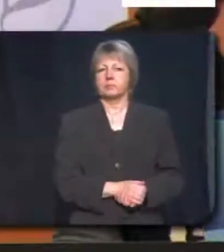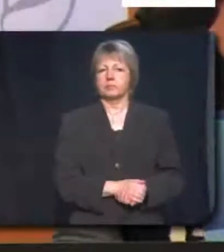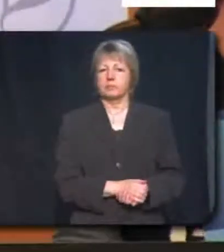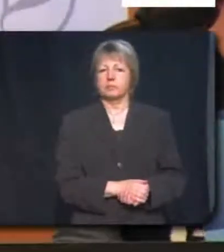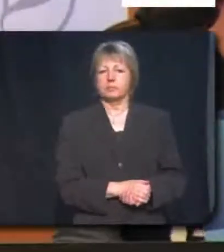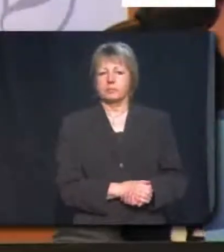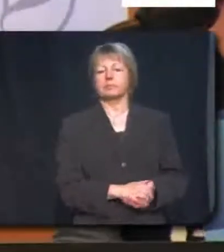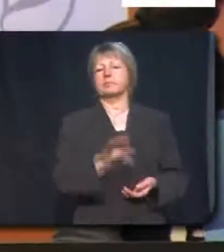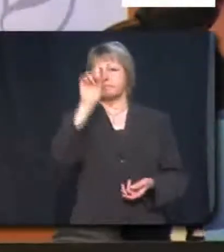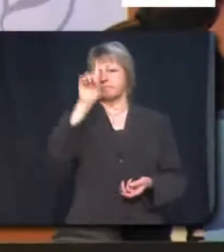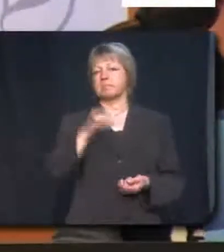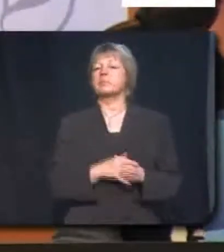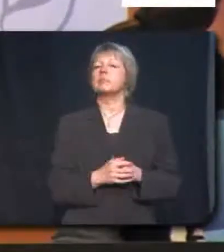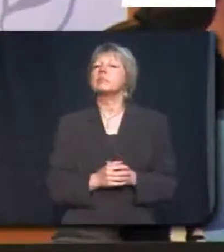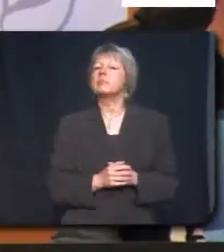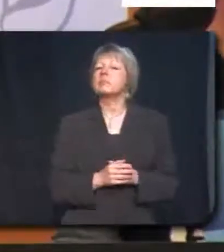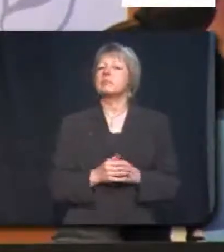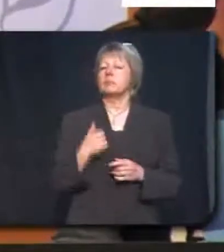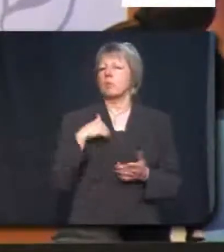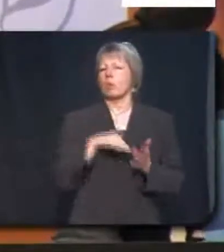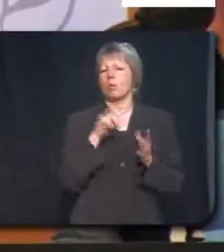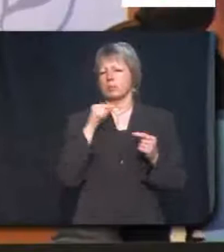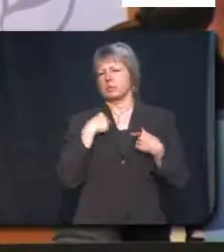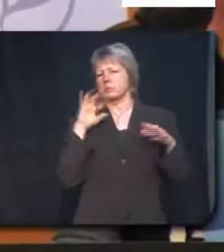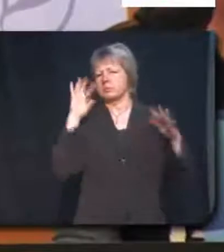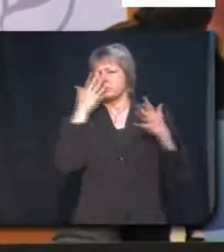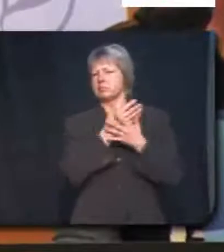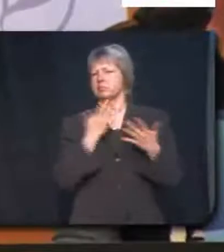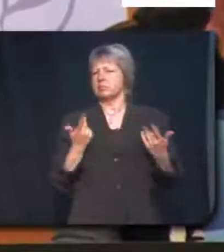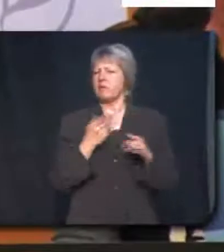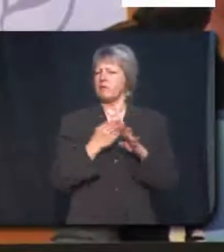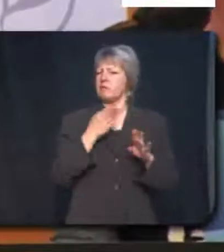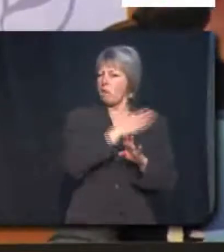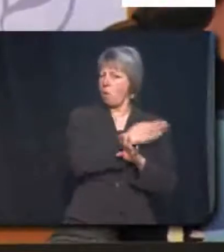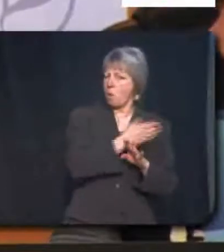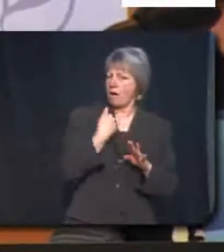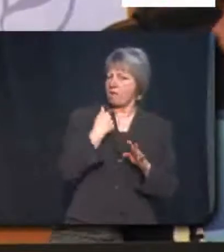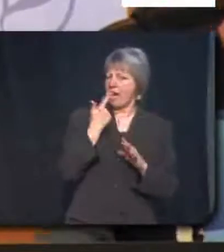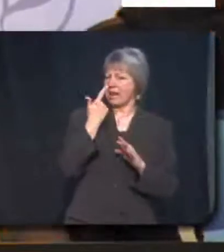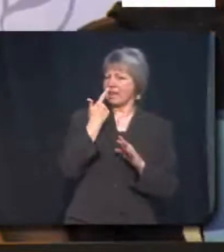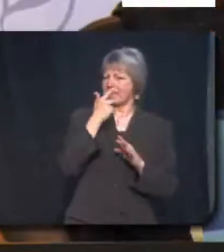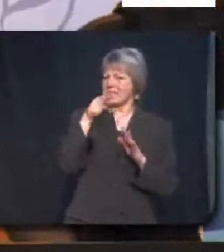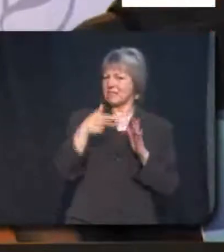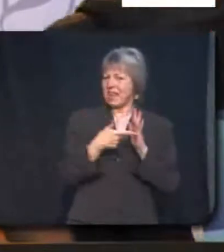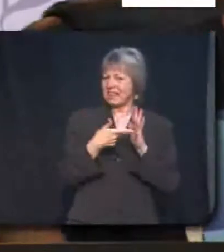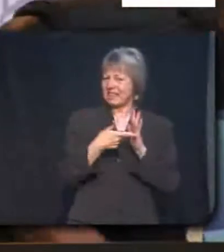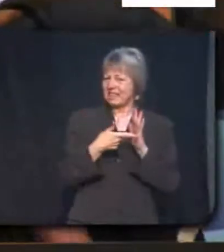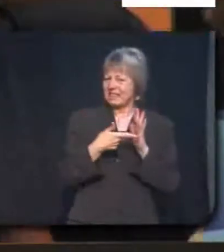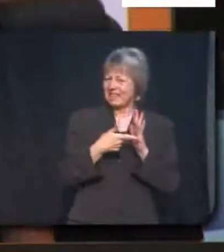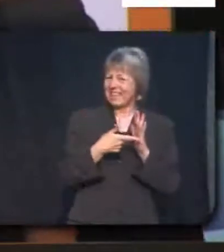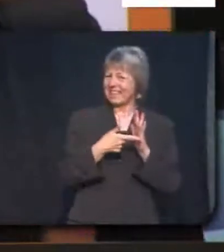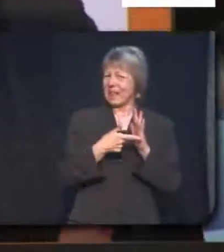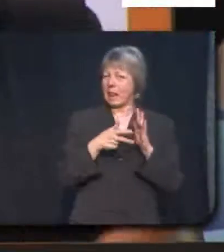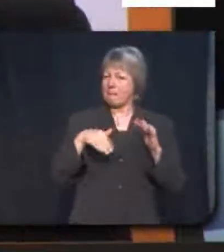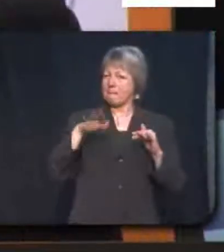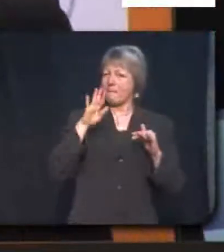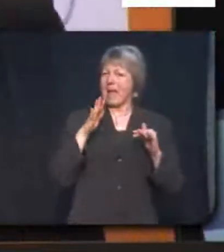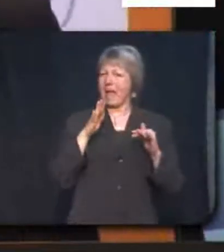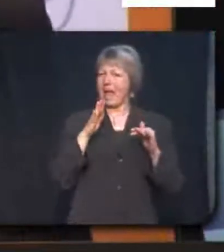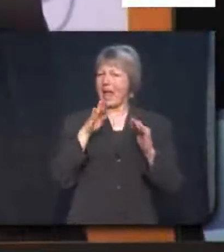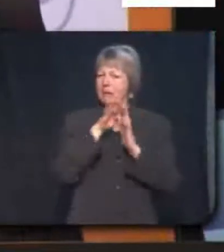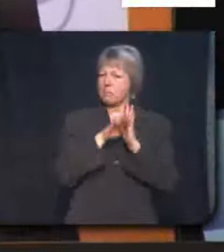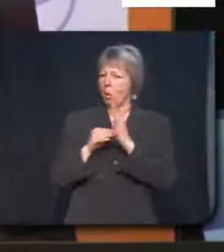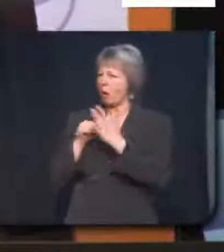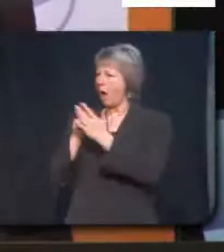okay also ich bin immer noch bisschen perplex dass wir uns vorhin mit einer Zweidrittelmehrheit dezentrale Ohren Ohr Abstimmung ins Programm geschrieben haben